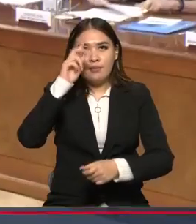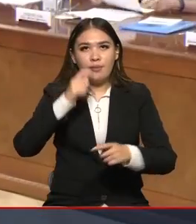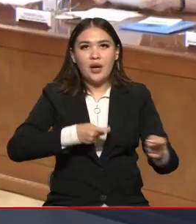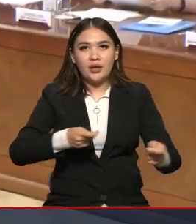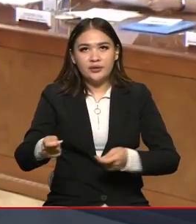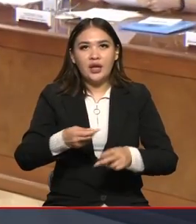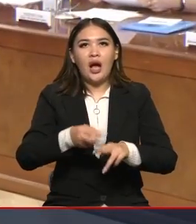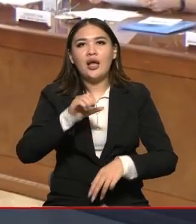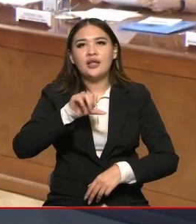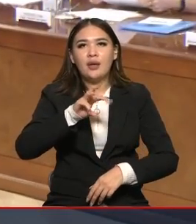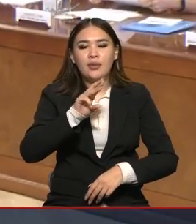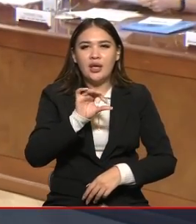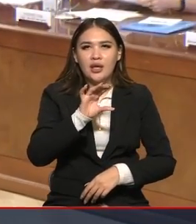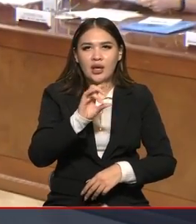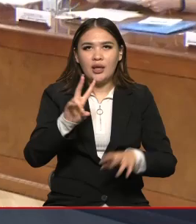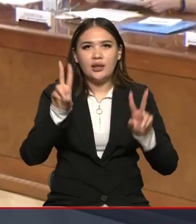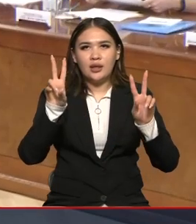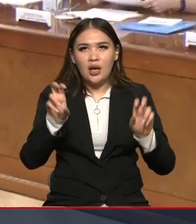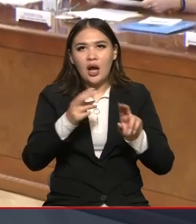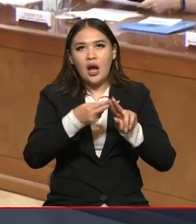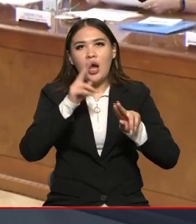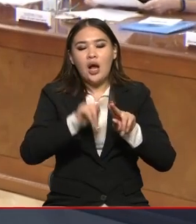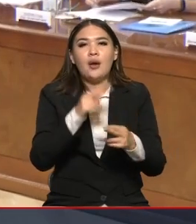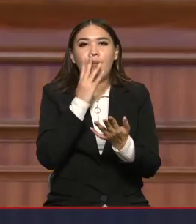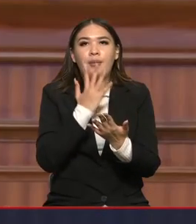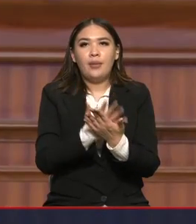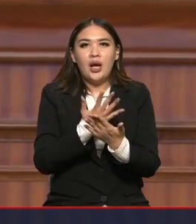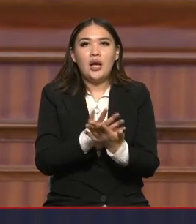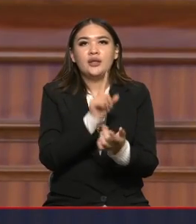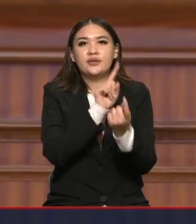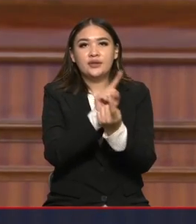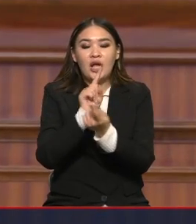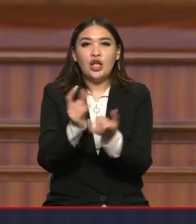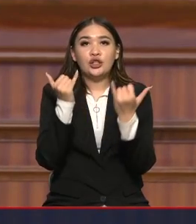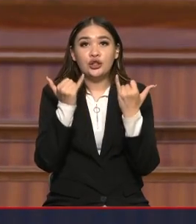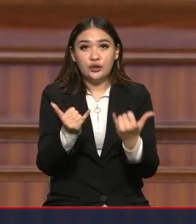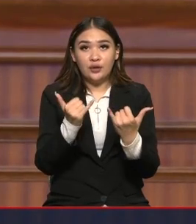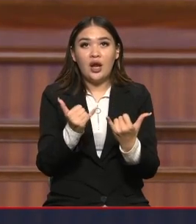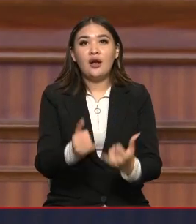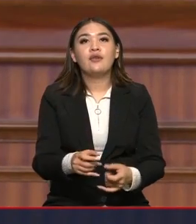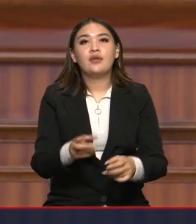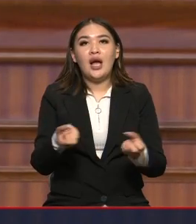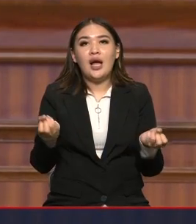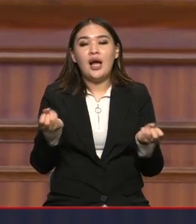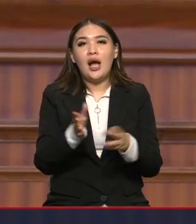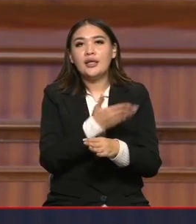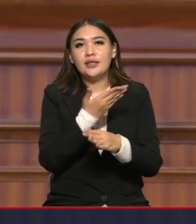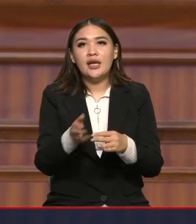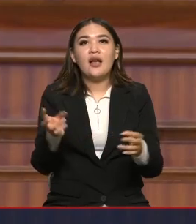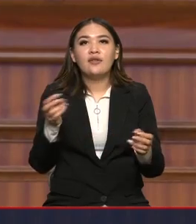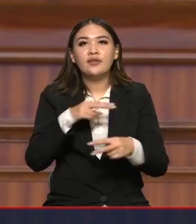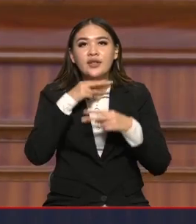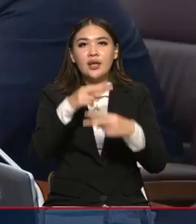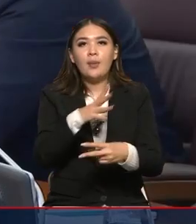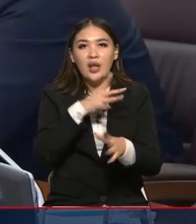национальной палаты Атамекен На заседании совета отечественных предпринимателей прошедшего сегодня отдельное внимание уделили развитию